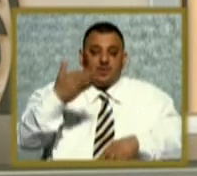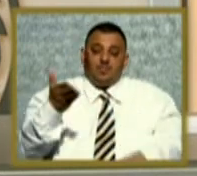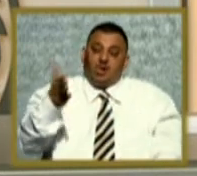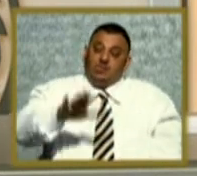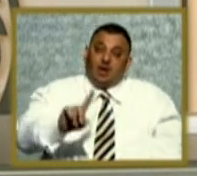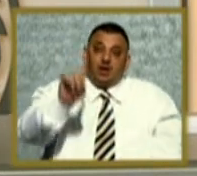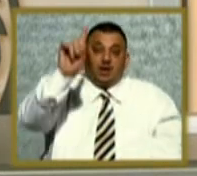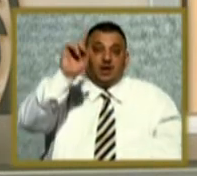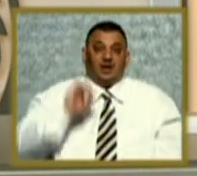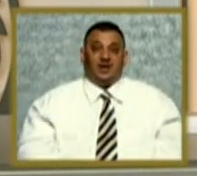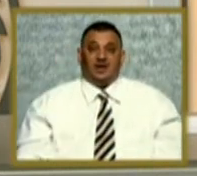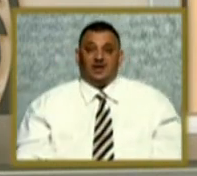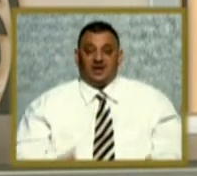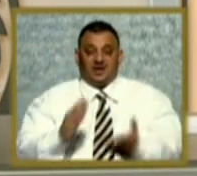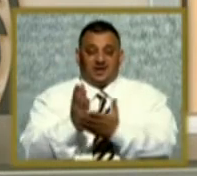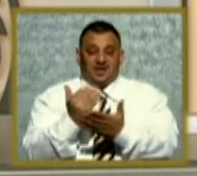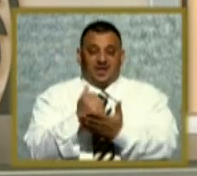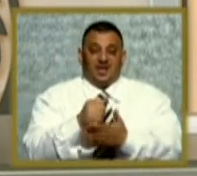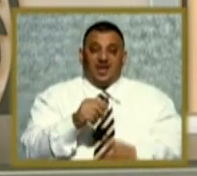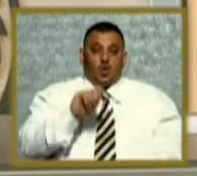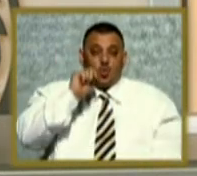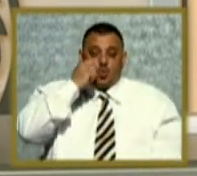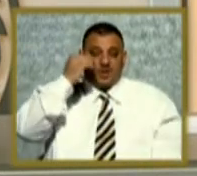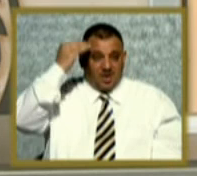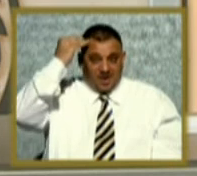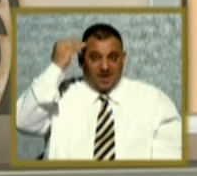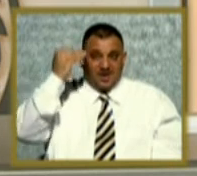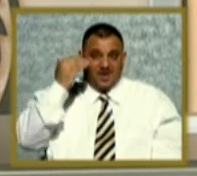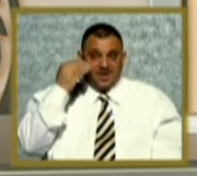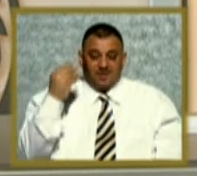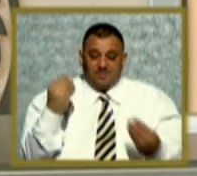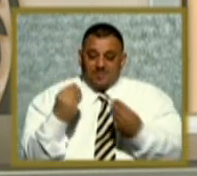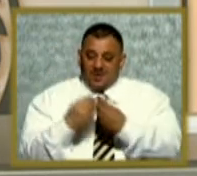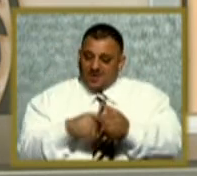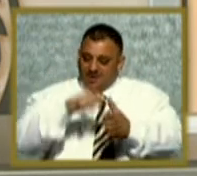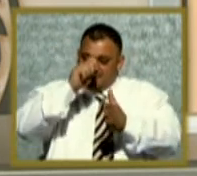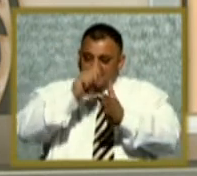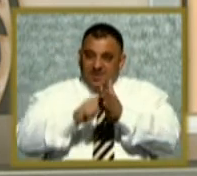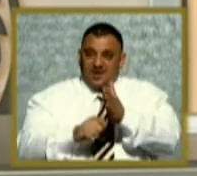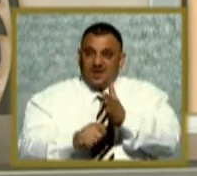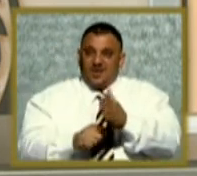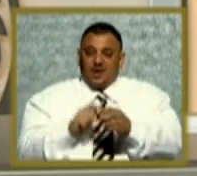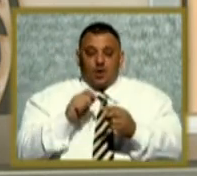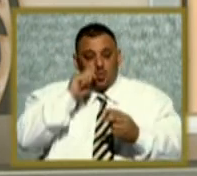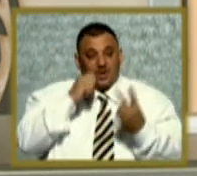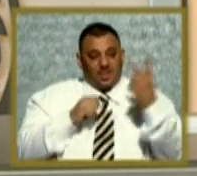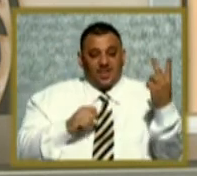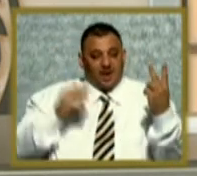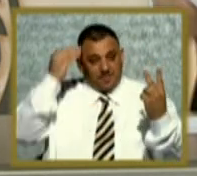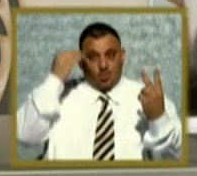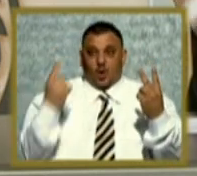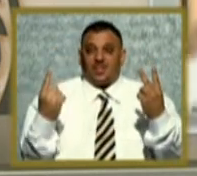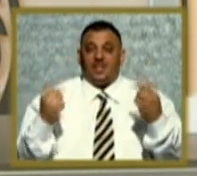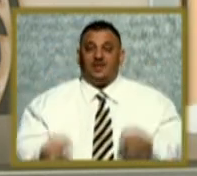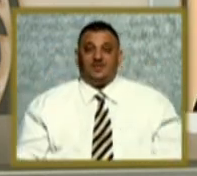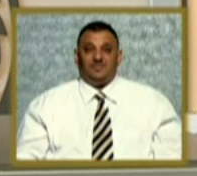عمر يتقاسمها الأولاد على قسمة الله جل وعلا للذكر مثل حظ